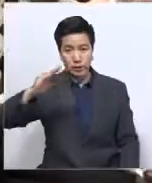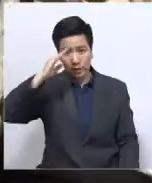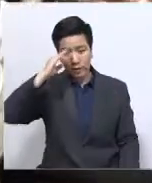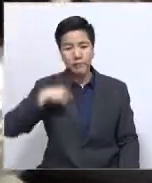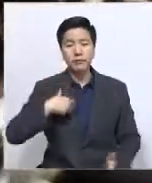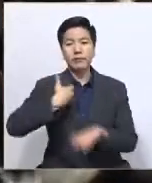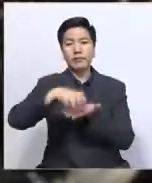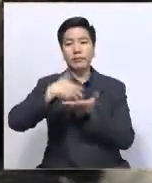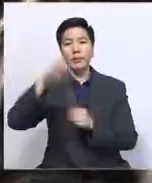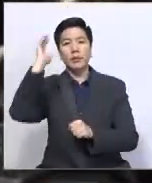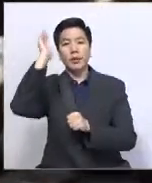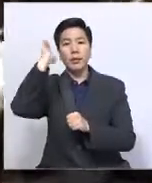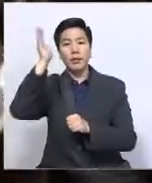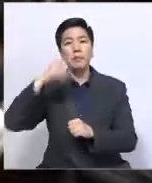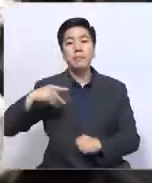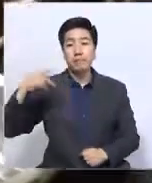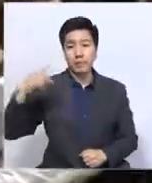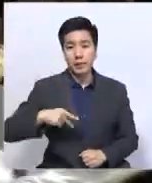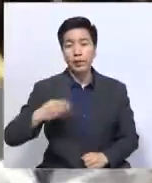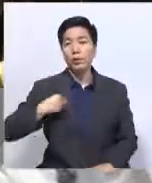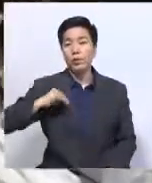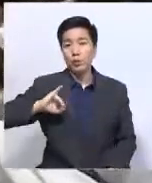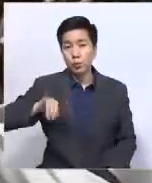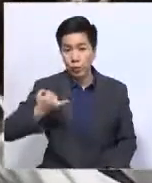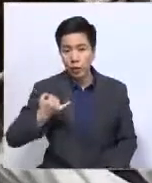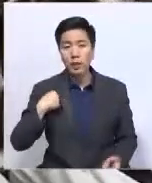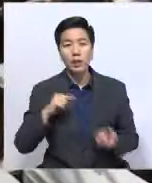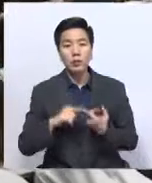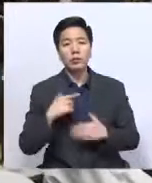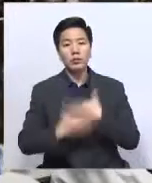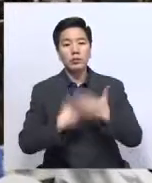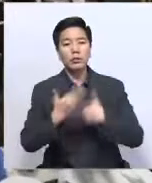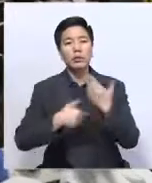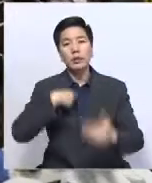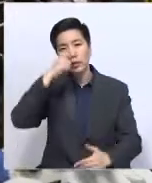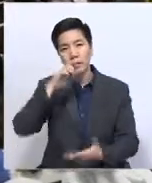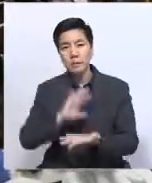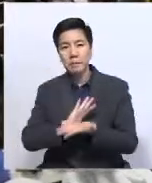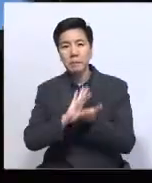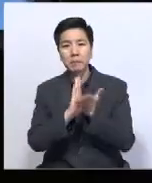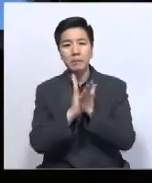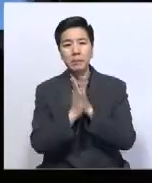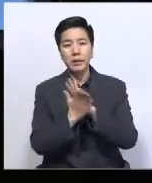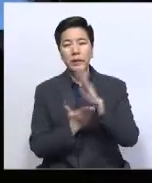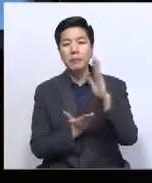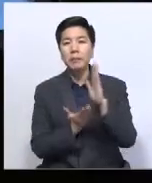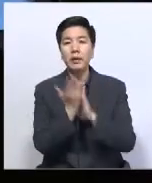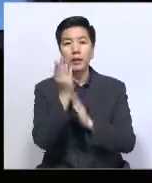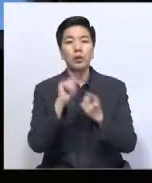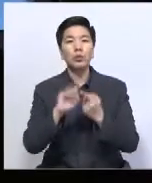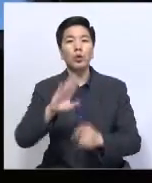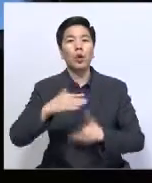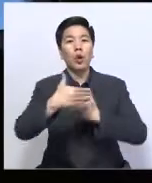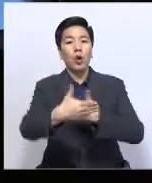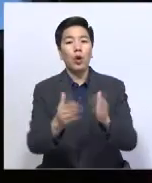ตรีแสดงปาฐกถาพิเศษในหัวข้อจุฬากับการขับเคลื่อนประเทศในระยะเปลี่ยนผ่านที่หอประชุมจุฬาลงก